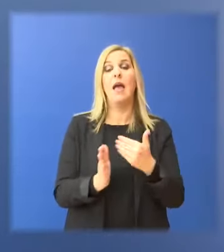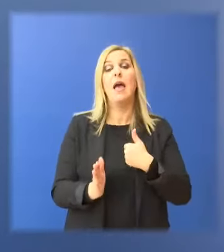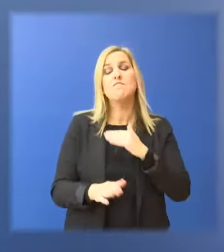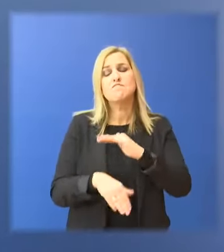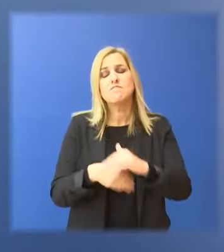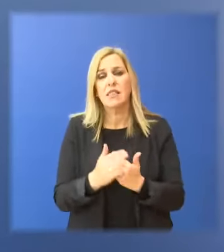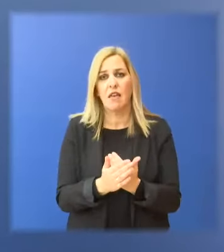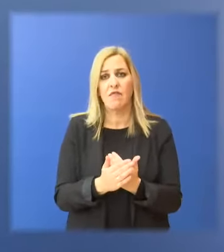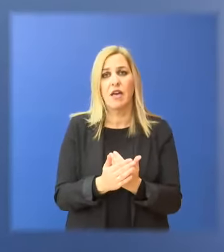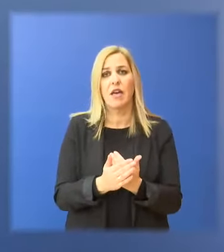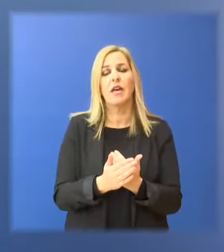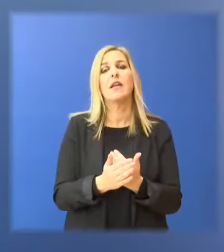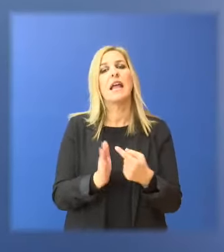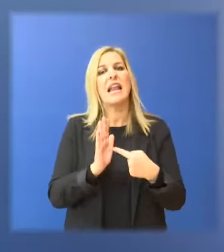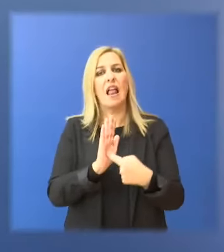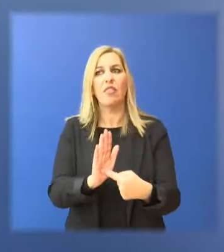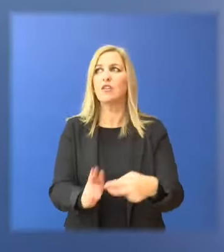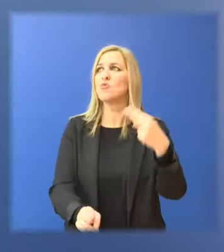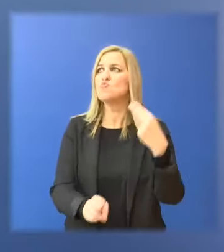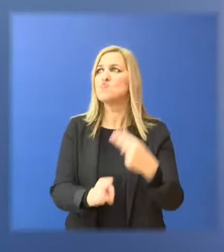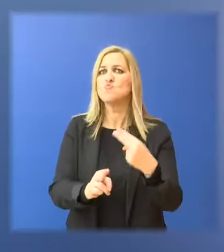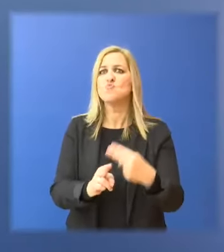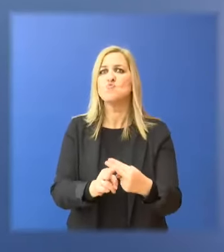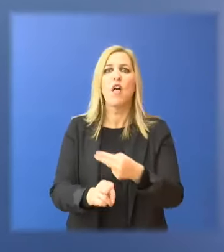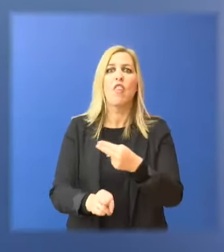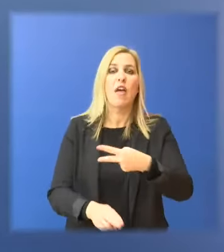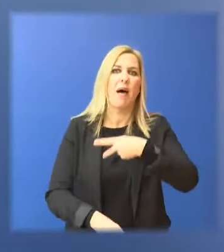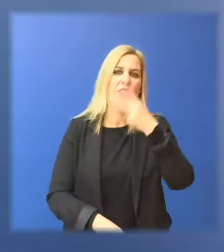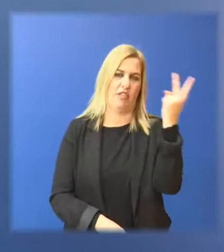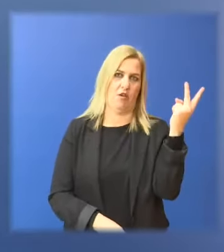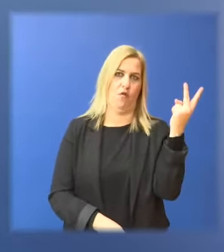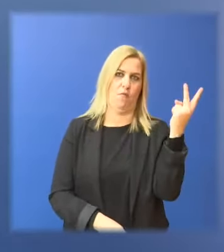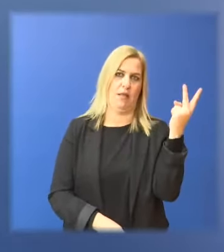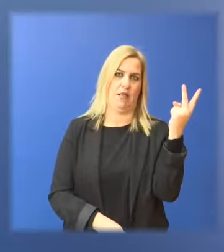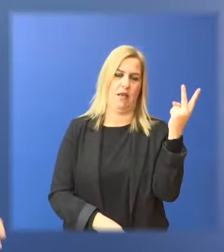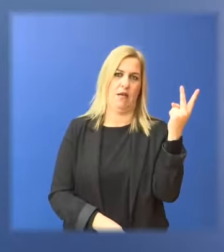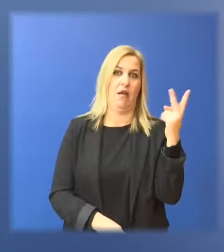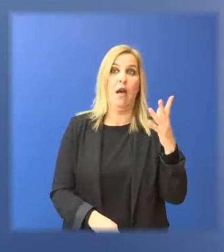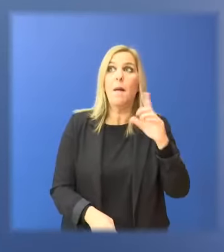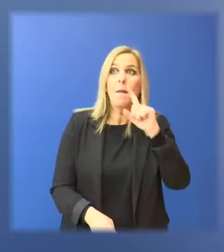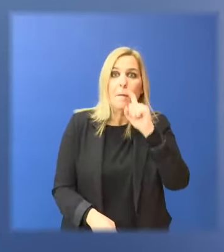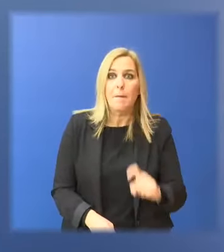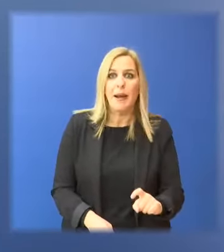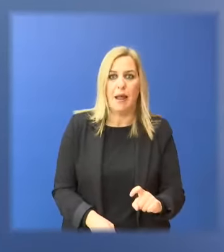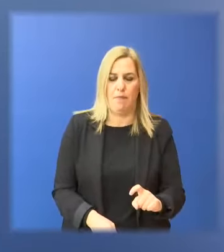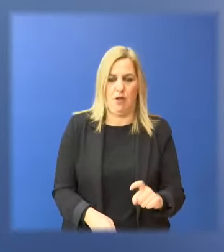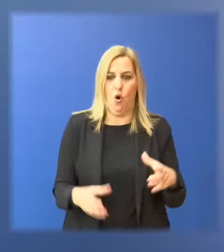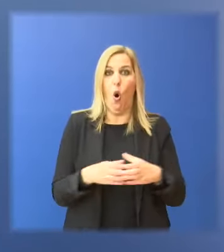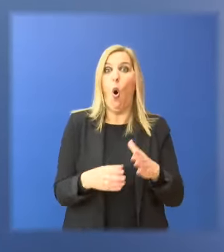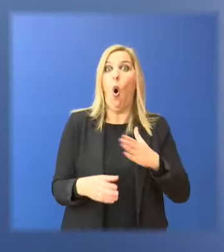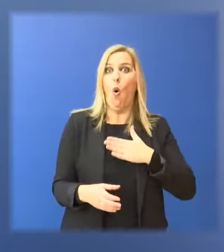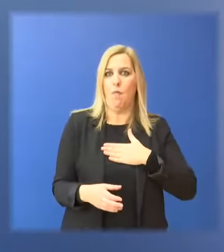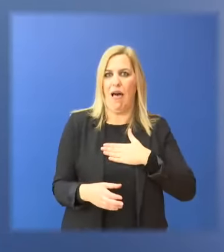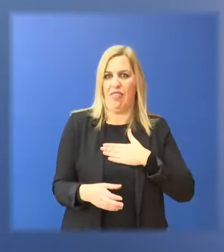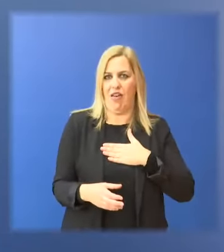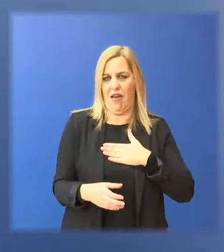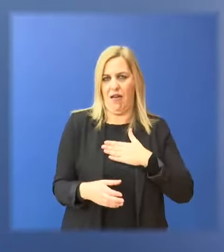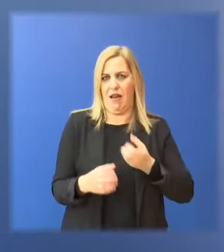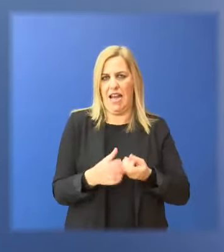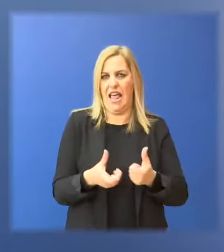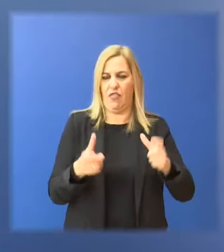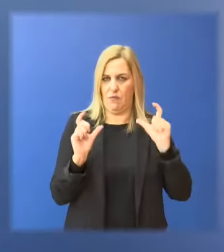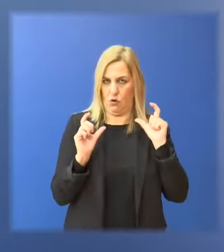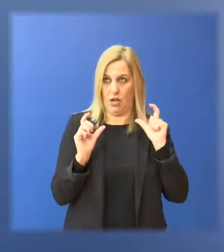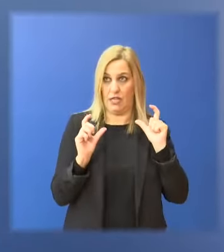Εμείς θέλουμε να τονίσουμε περισσότερο την ουσία αυτής της παρέμβασης. Να πείσουμε προφανώς και το σύνολο της κοινοβουλευτικής μας ομάδας, αλλά κυρίως να απευθυνθούμε